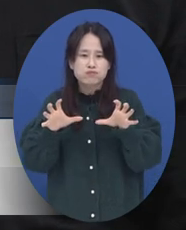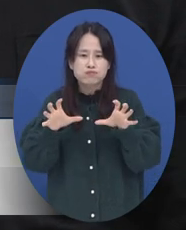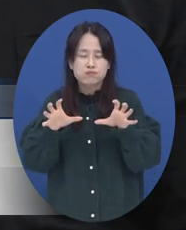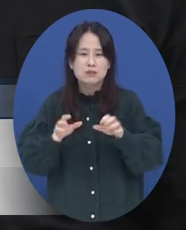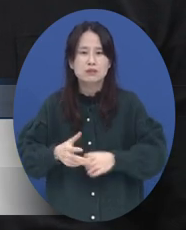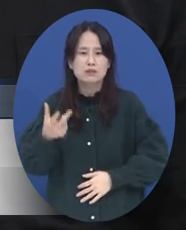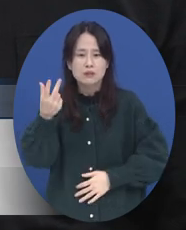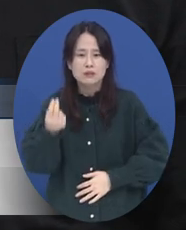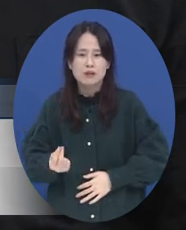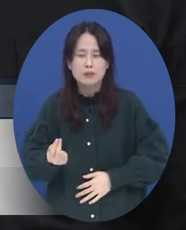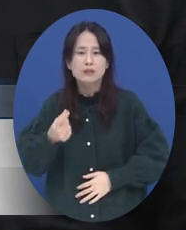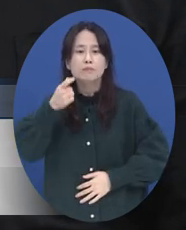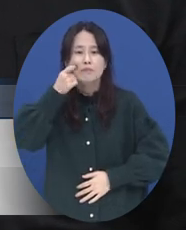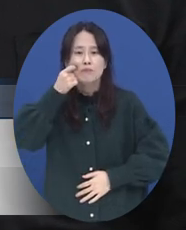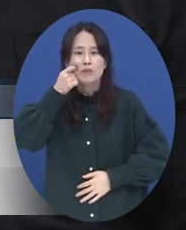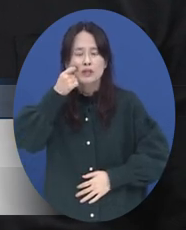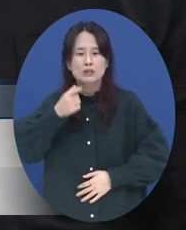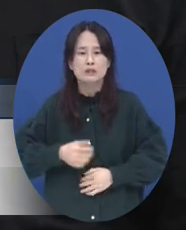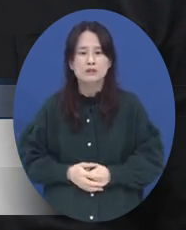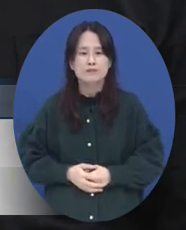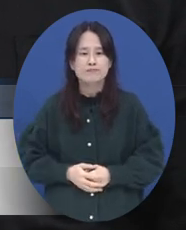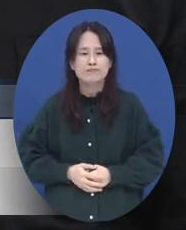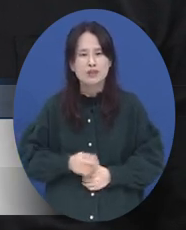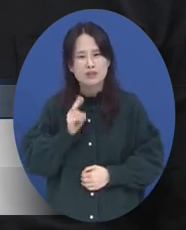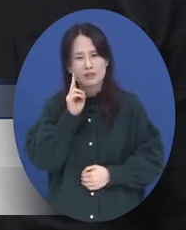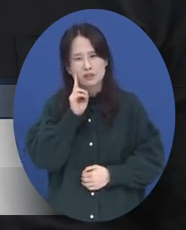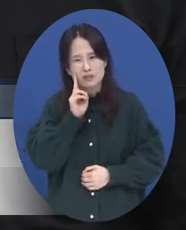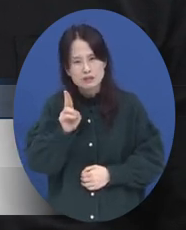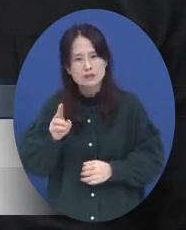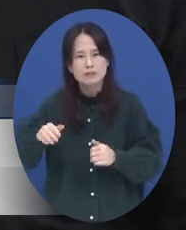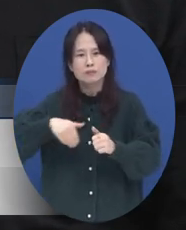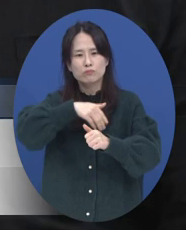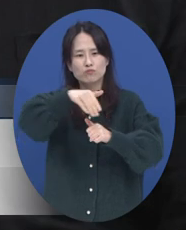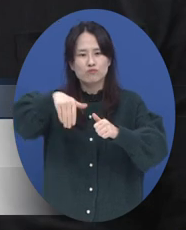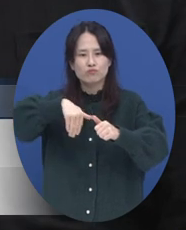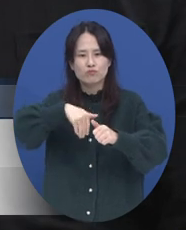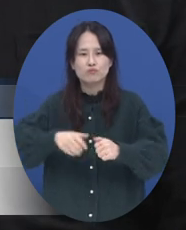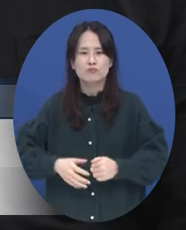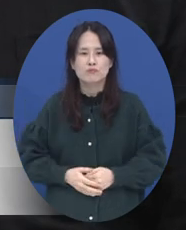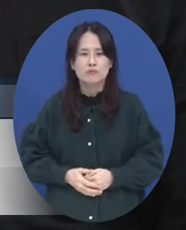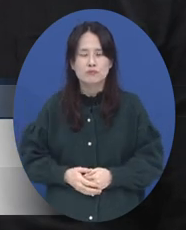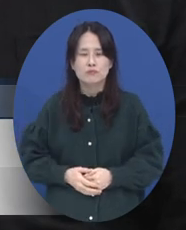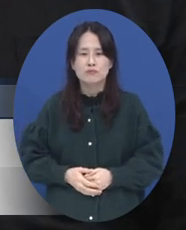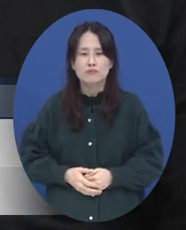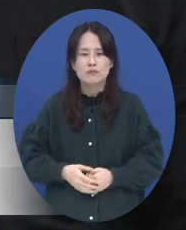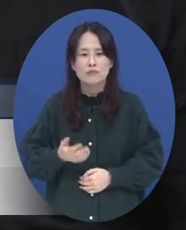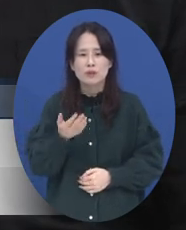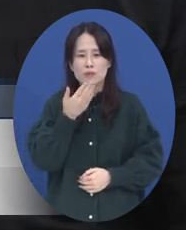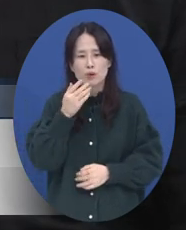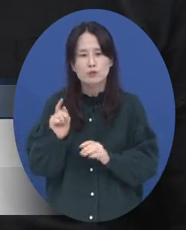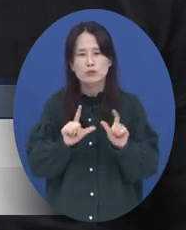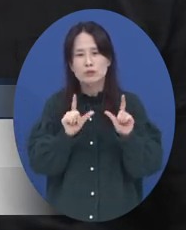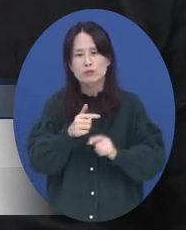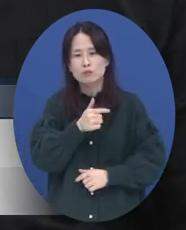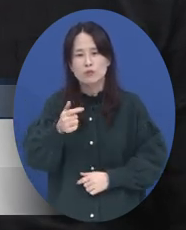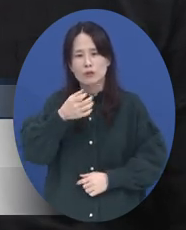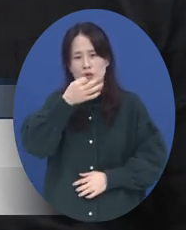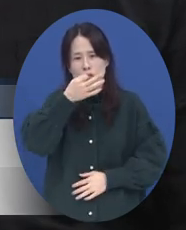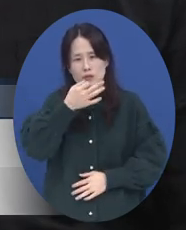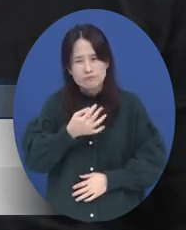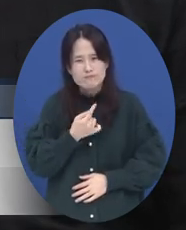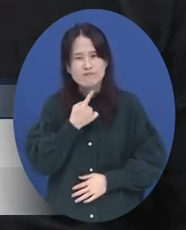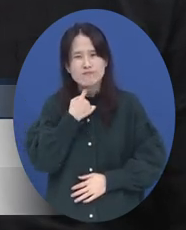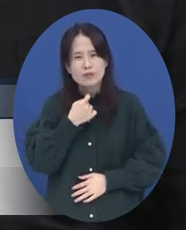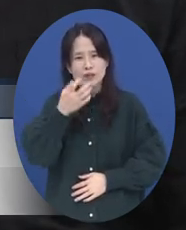엉덩이가 양쪽이 부어가지고 대변을 못볼 정도의 어떤 극한 상한과 정도 갔었고, 먹고